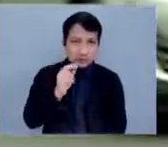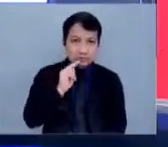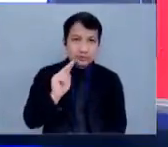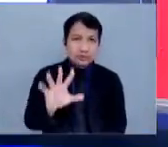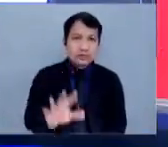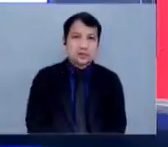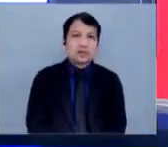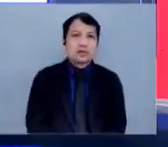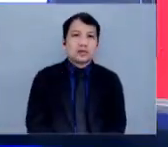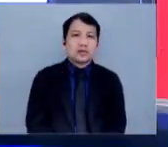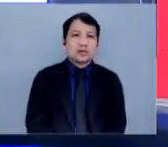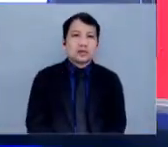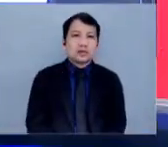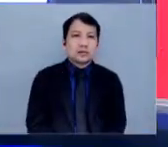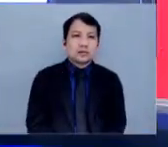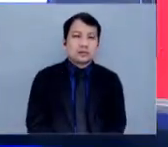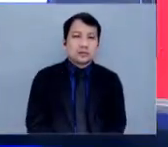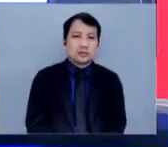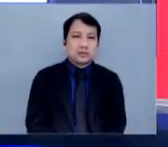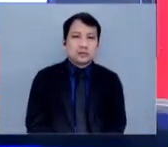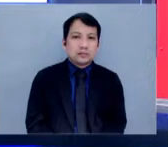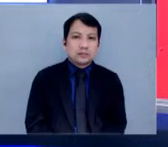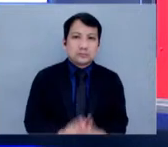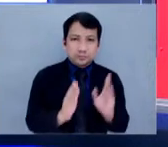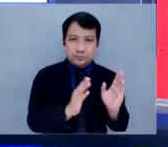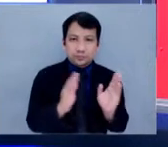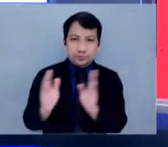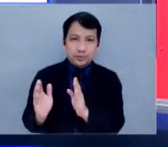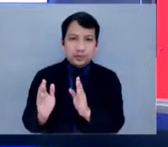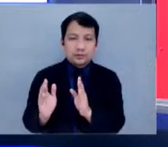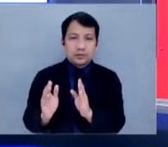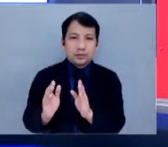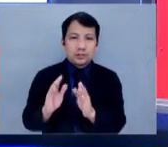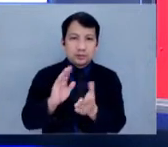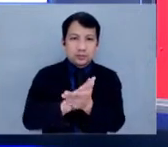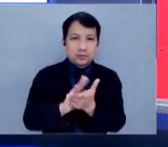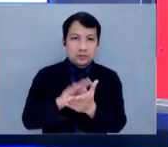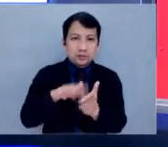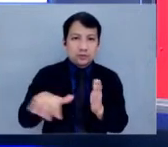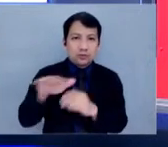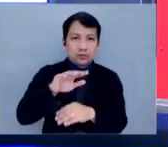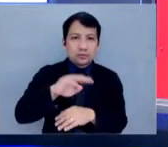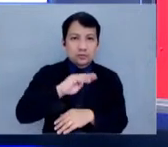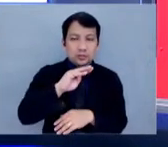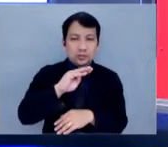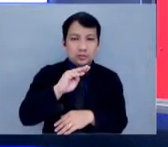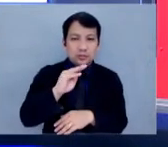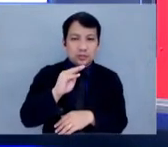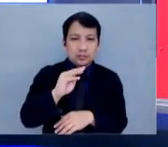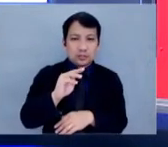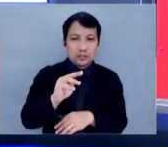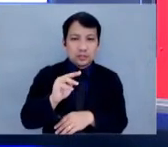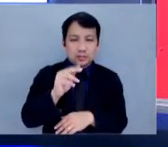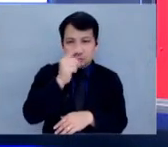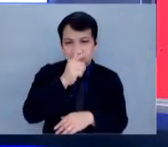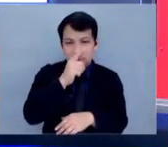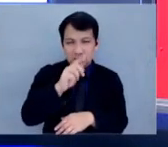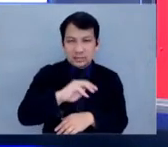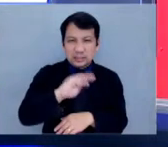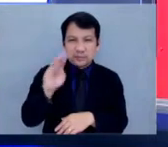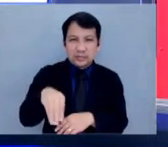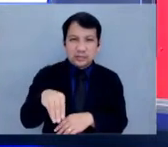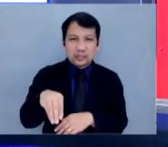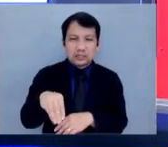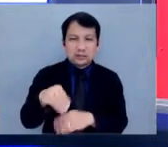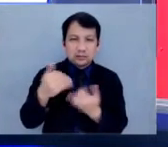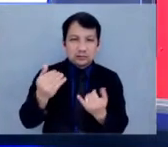5. Inadjust ang pasok sa mga pampublikong eskwelahan sa lungsod ng Maynila simula ngayong araw dahil sa matinding init ng panahon.